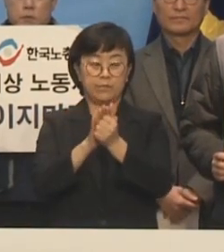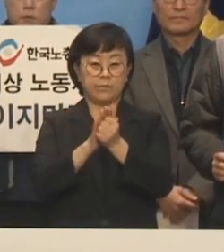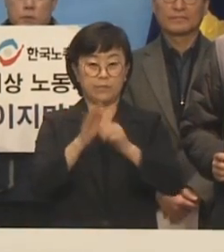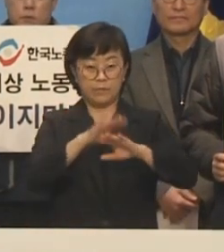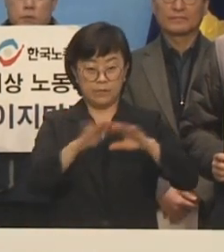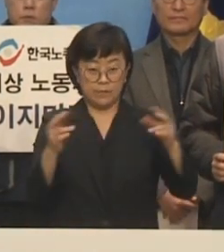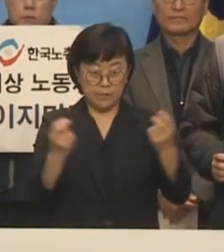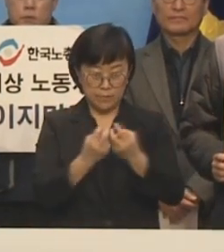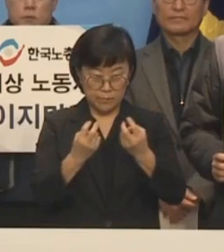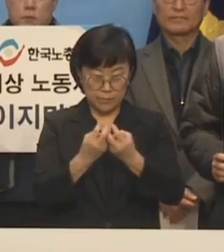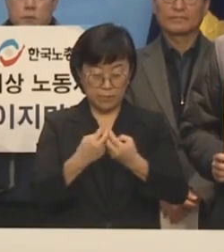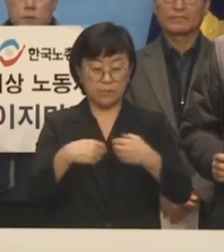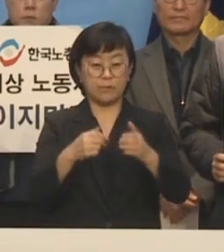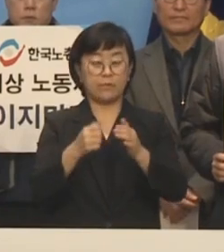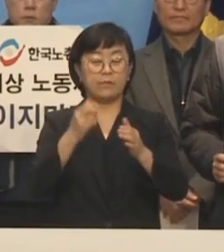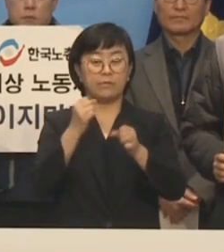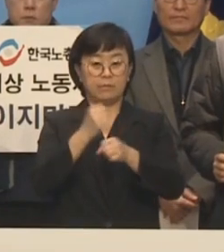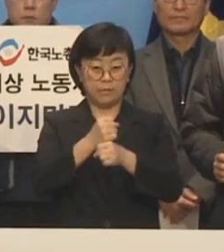마련하고 즉각 시행하라.